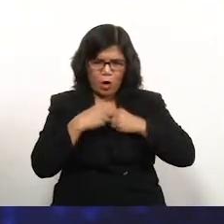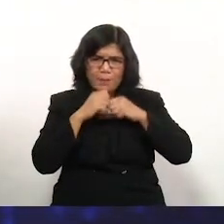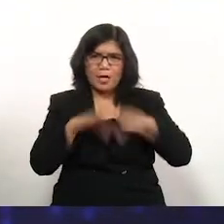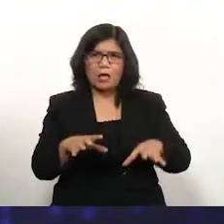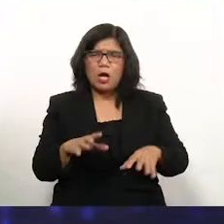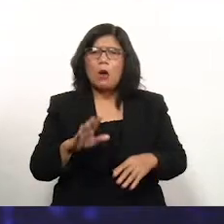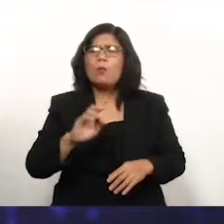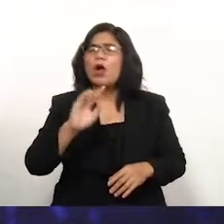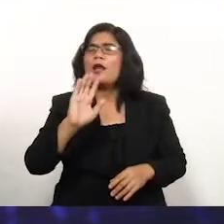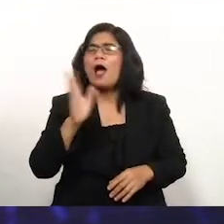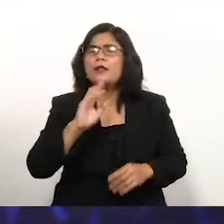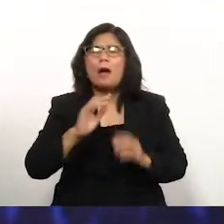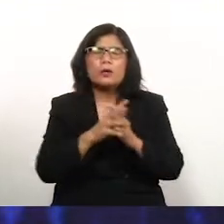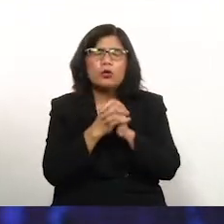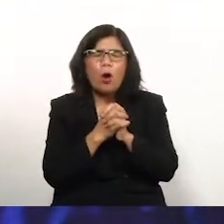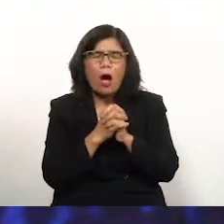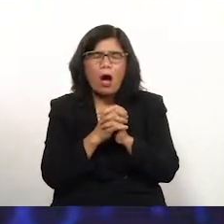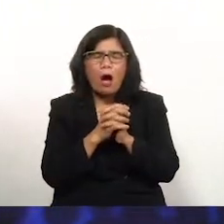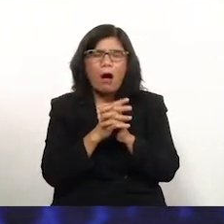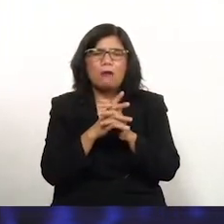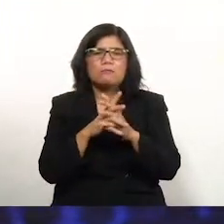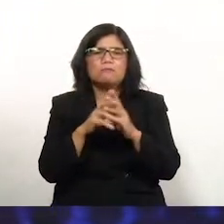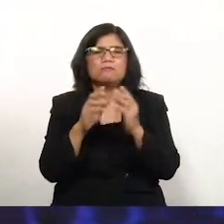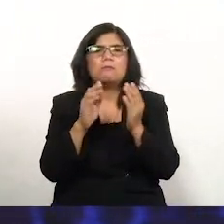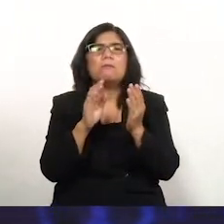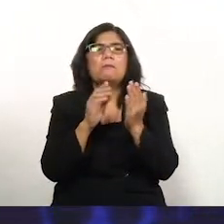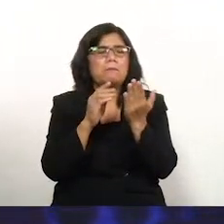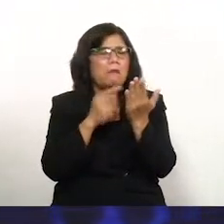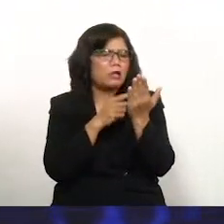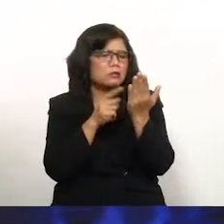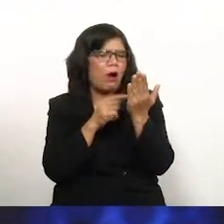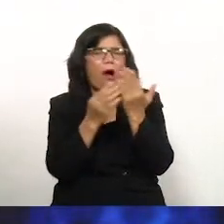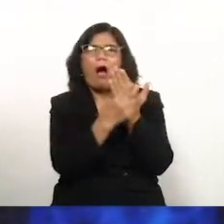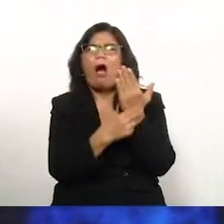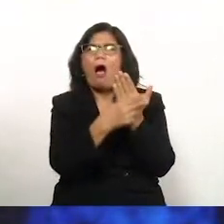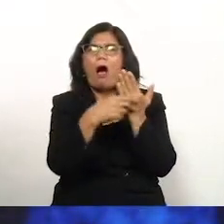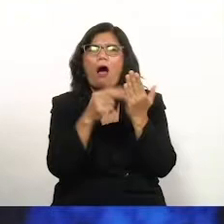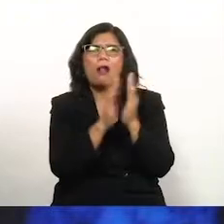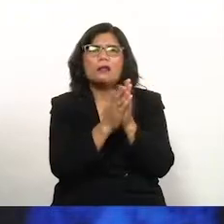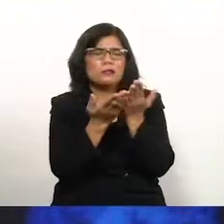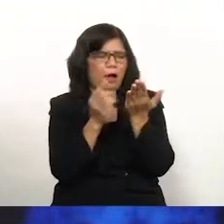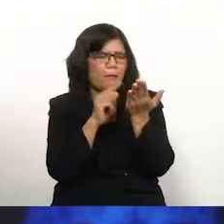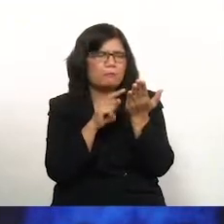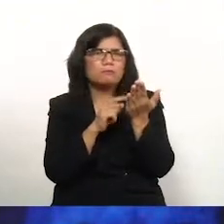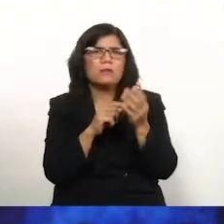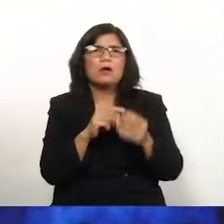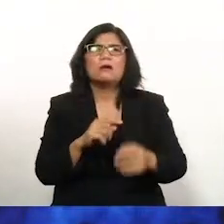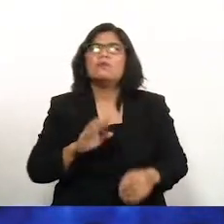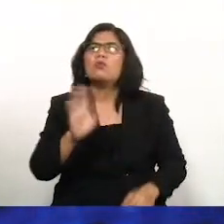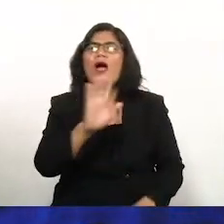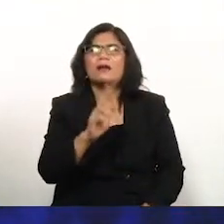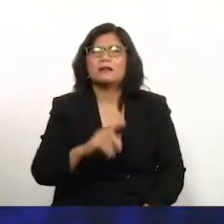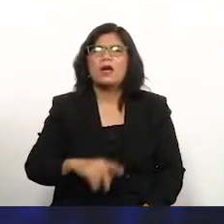cuma saya berdoa saya Baca Alkitab lalu saya memperoleh berkat ke self Rasyid ke-10